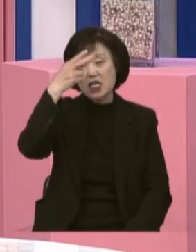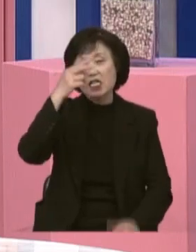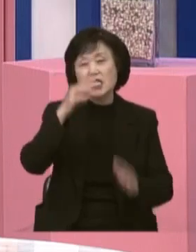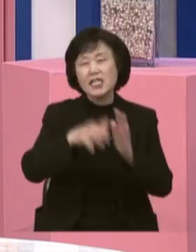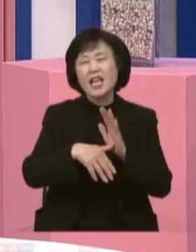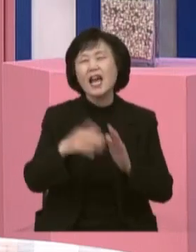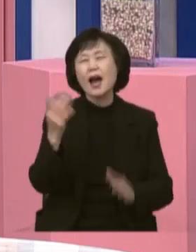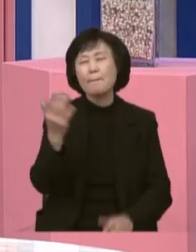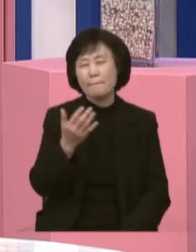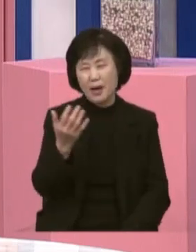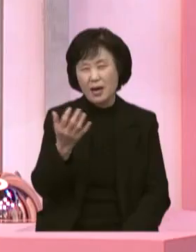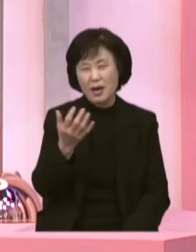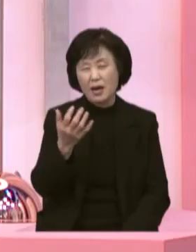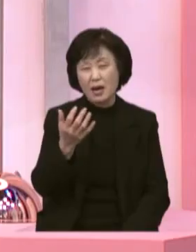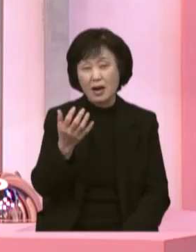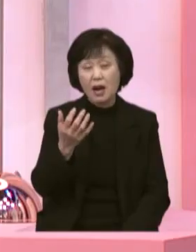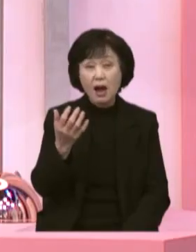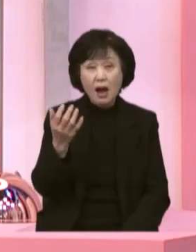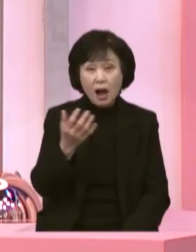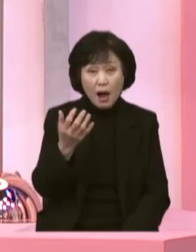내 동생이